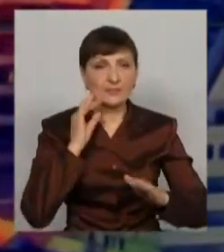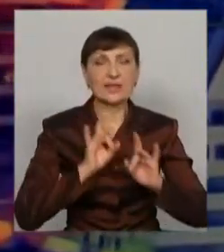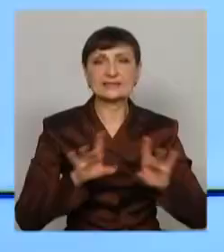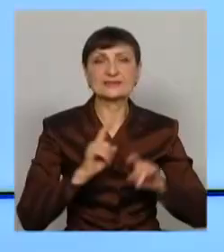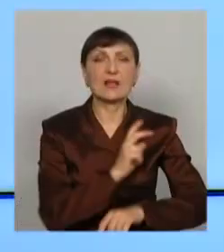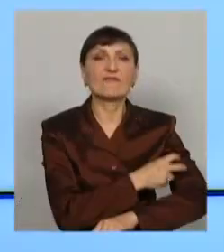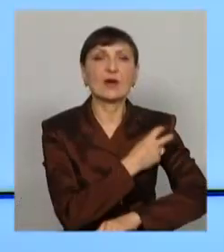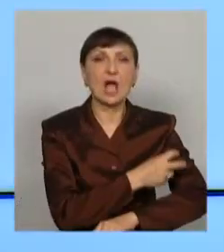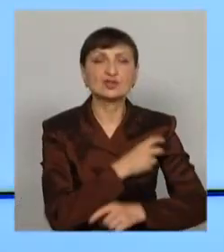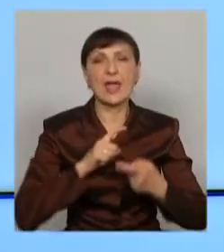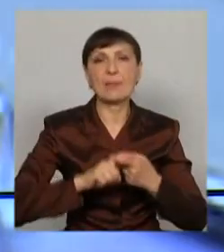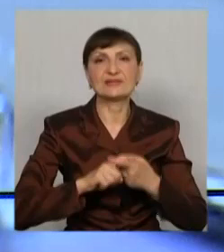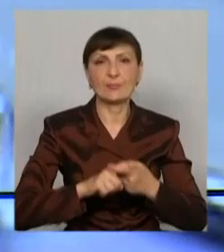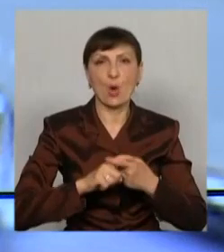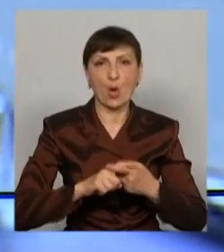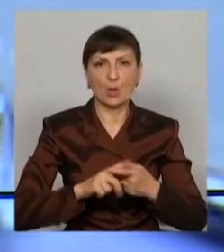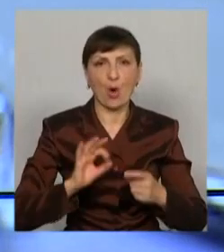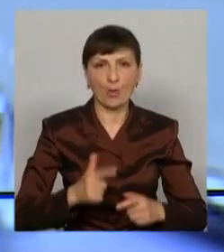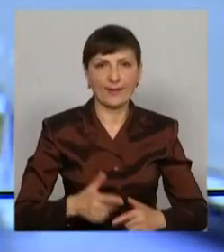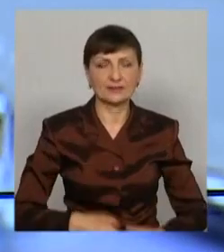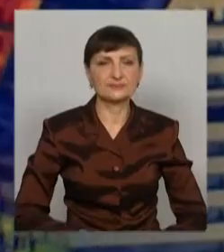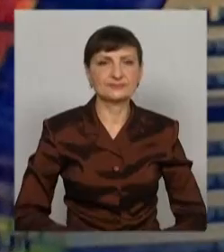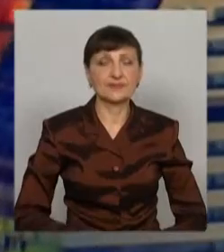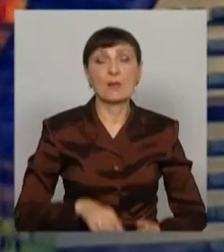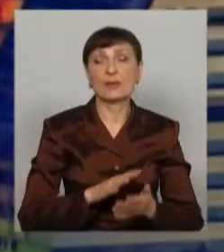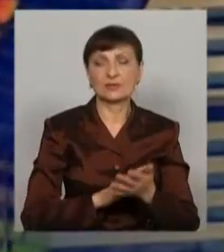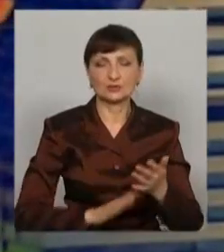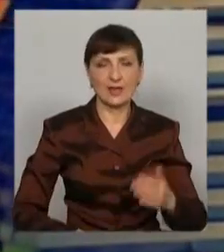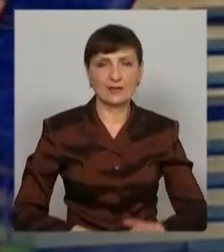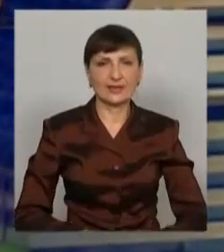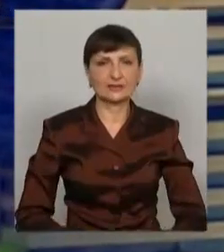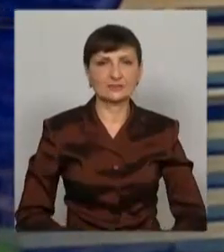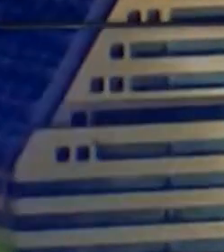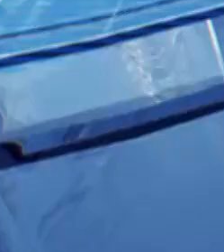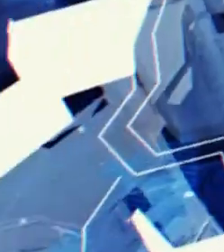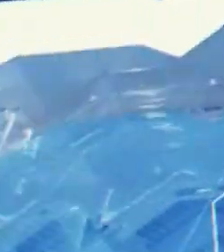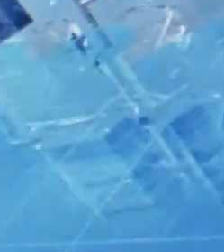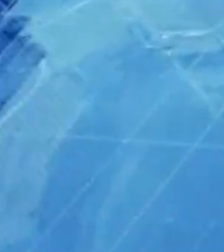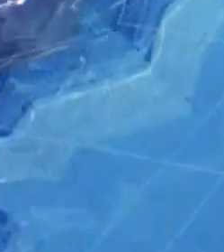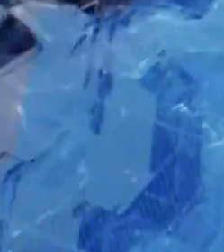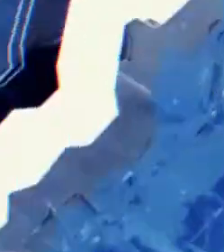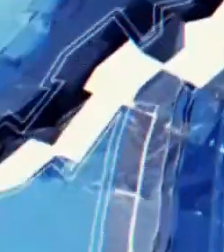рассказала врач-эпидемиолог Мнира Бектимирова. А мы продолжаем выпуск.